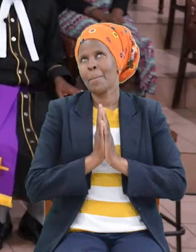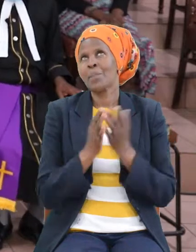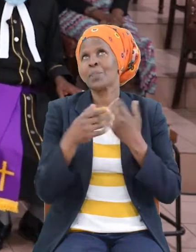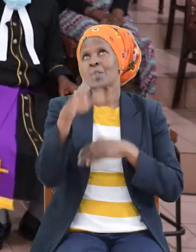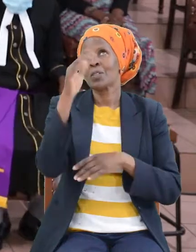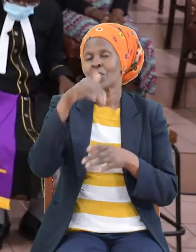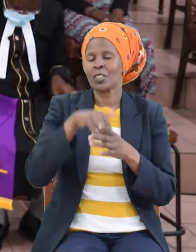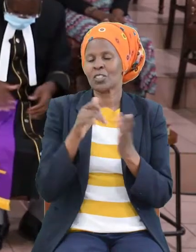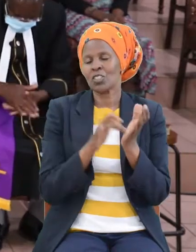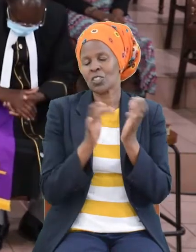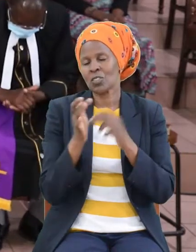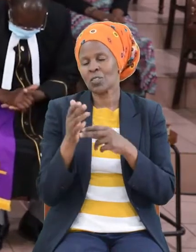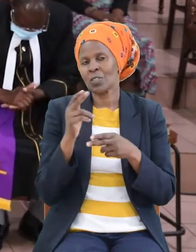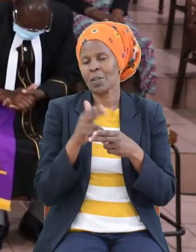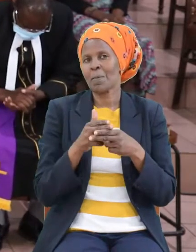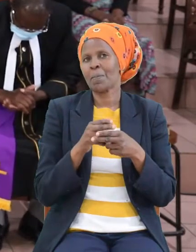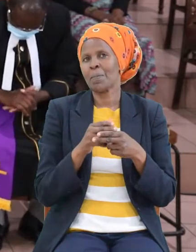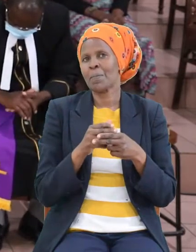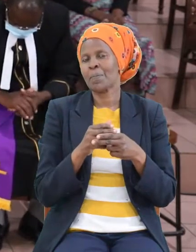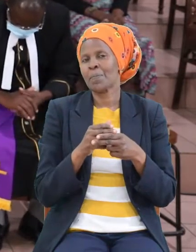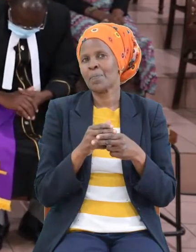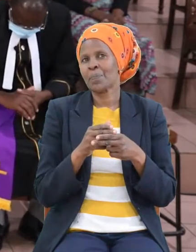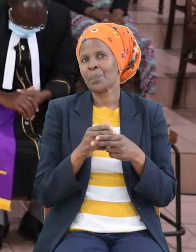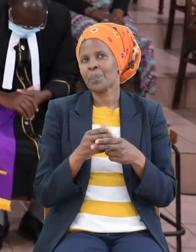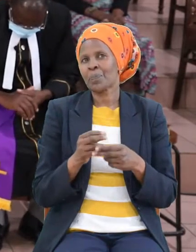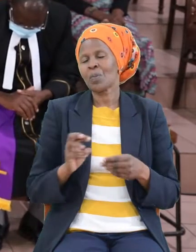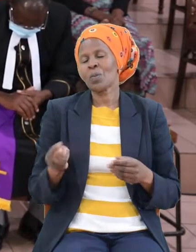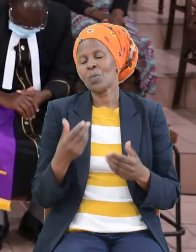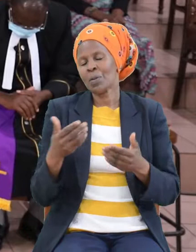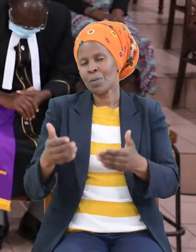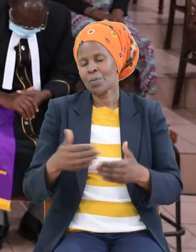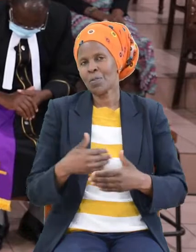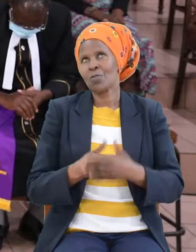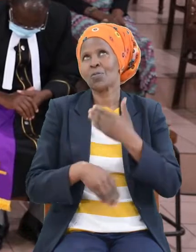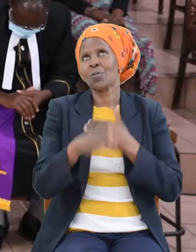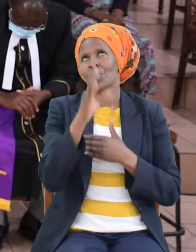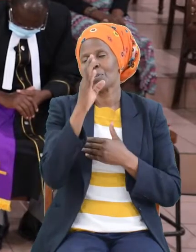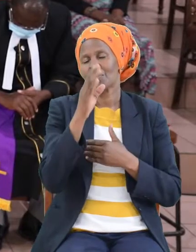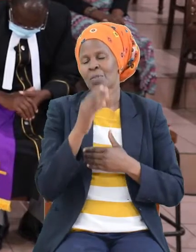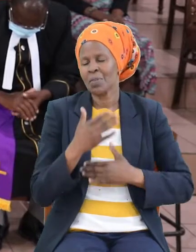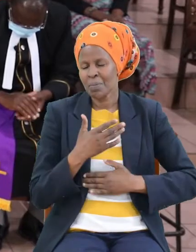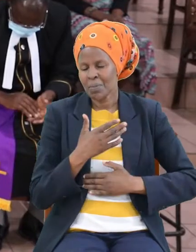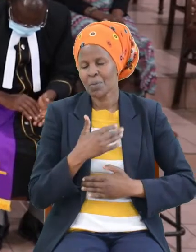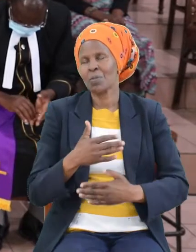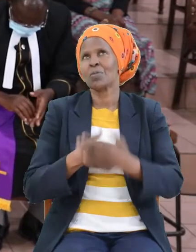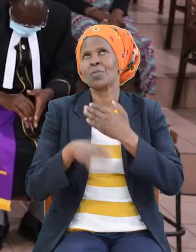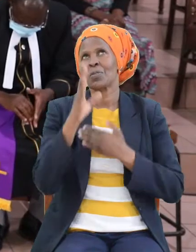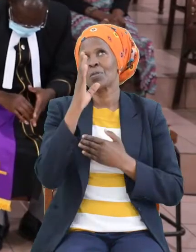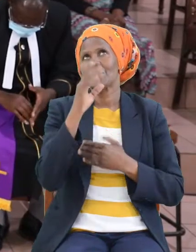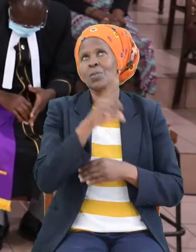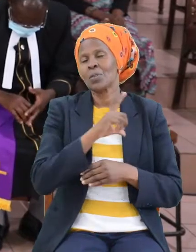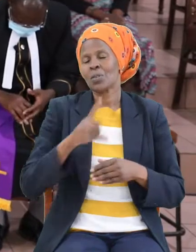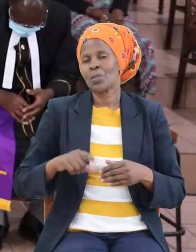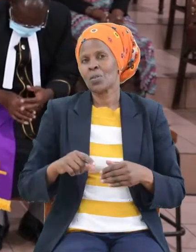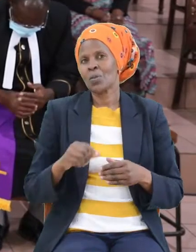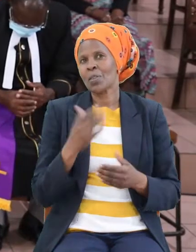Baba, katika jina la Yesu Kristo, twanja mbele zako mfalume, tukiwa tumenyenyekea sana Bwana, tukiwa